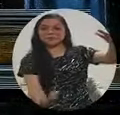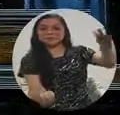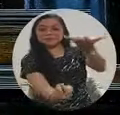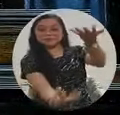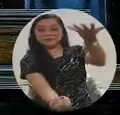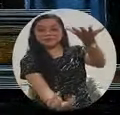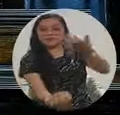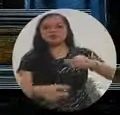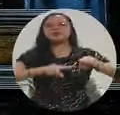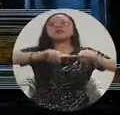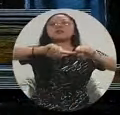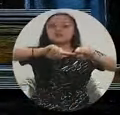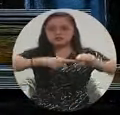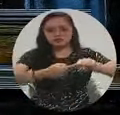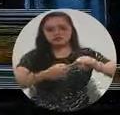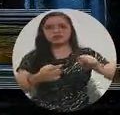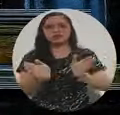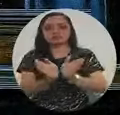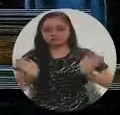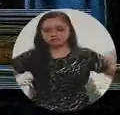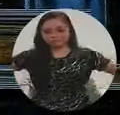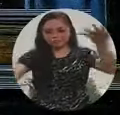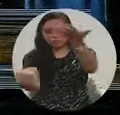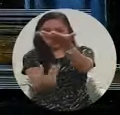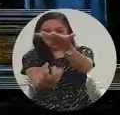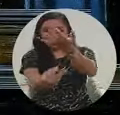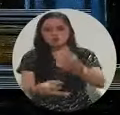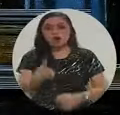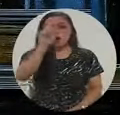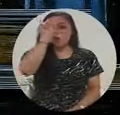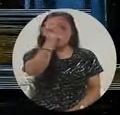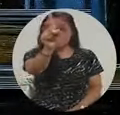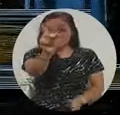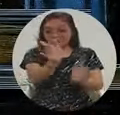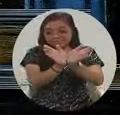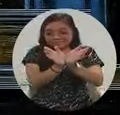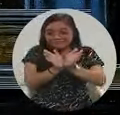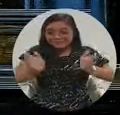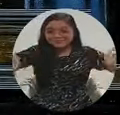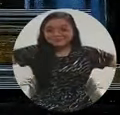They started the Rick's Kandingan. Usalang ka na ka,